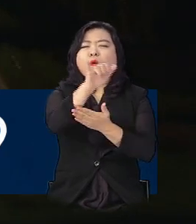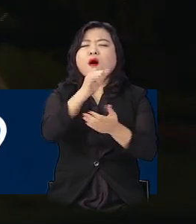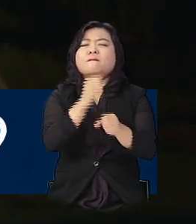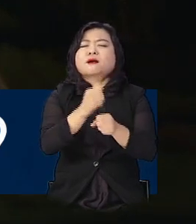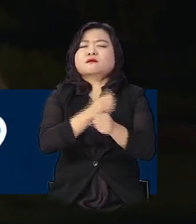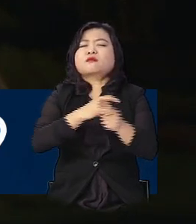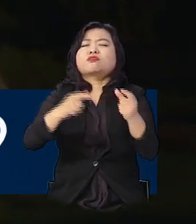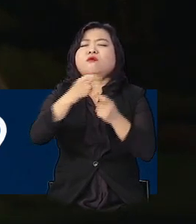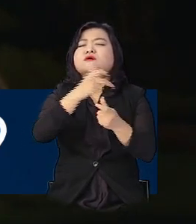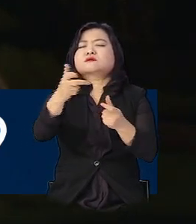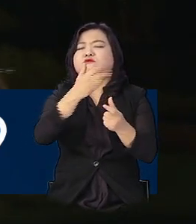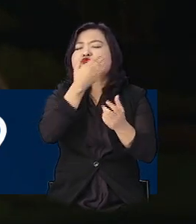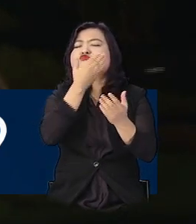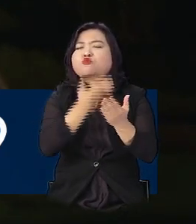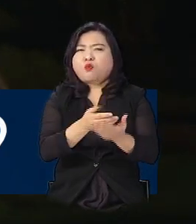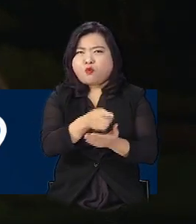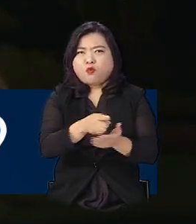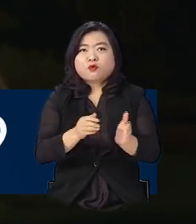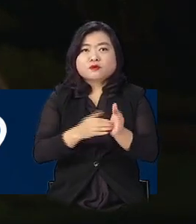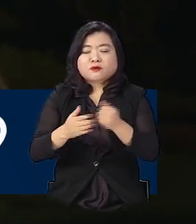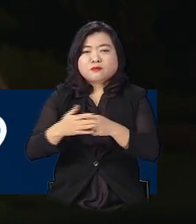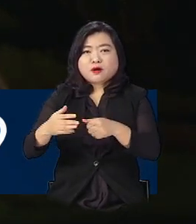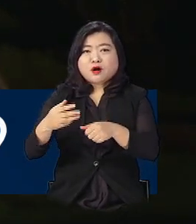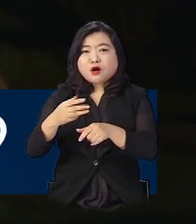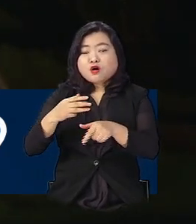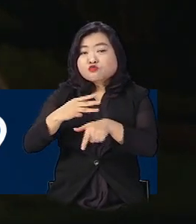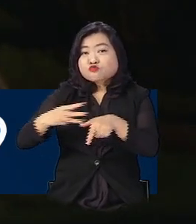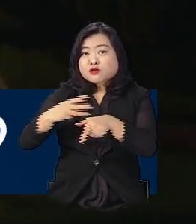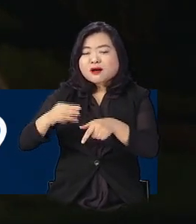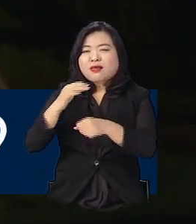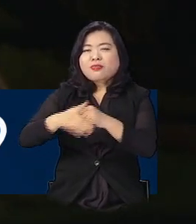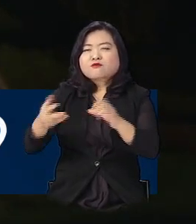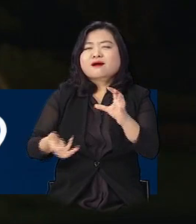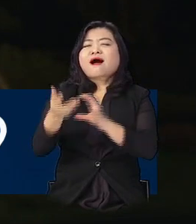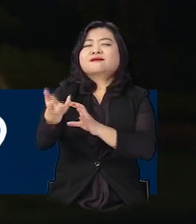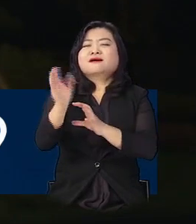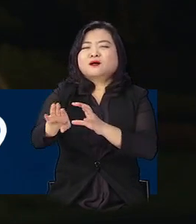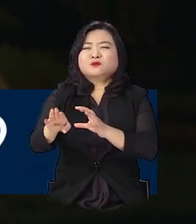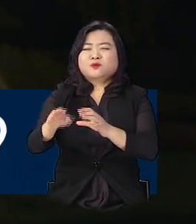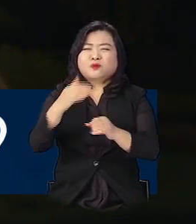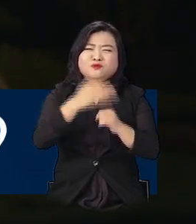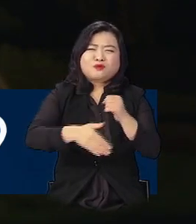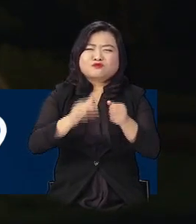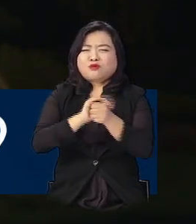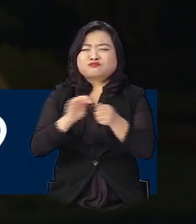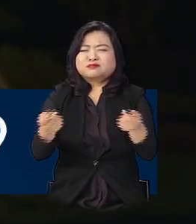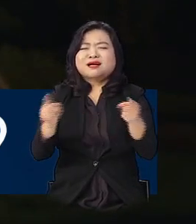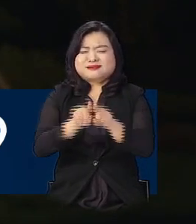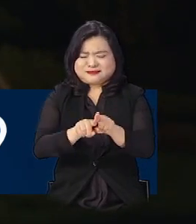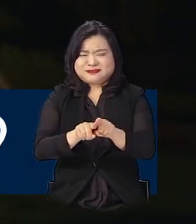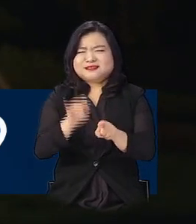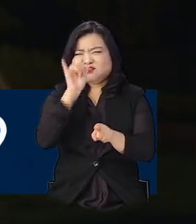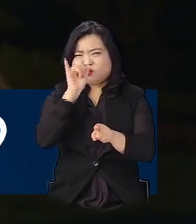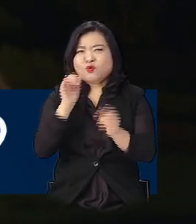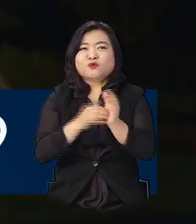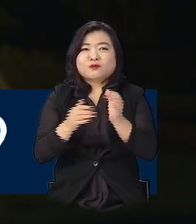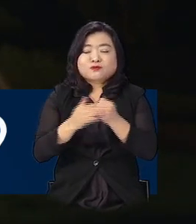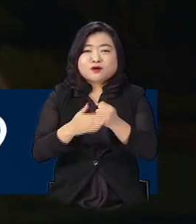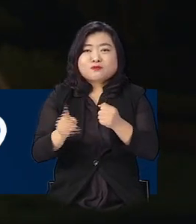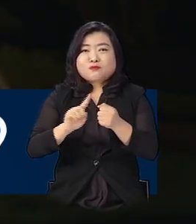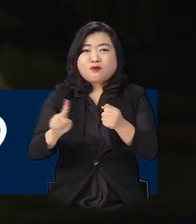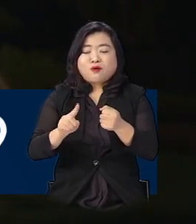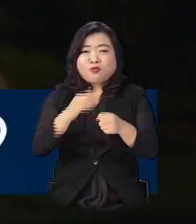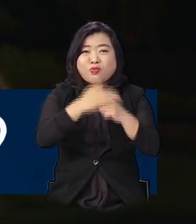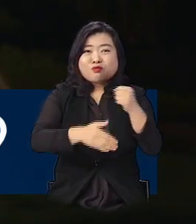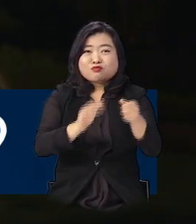큰 사업입니다. 그래서 군의가 대구 가더라도 우리 같이 있는 거지. 대구 경북이 한 뿌리인데 굳이 대구